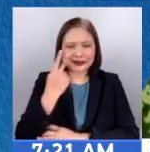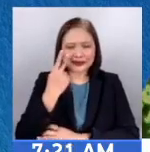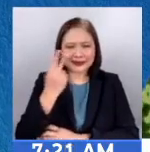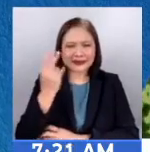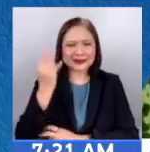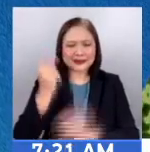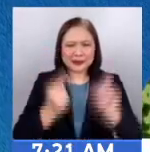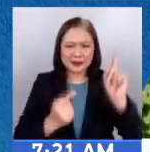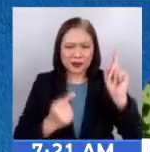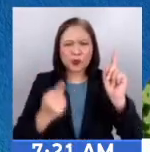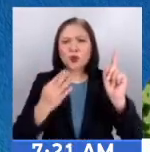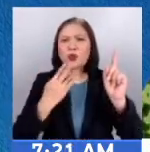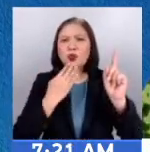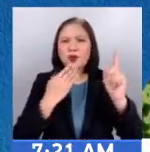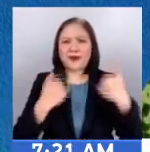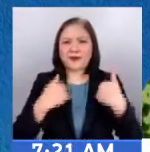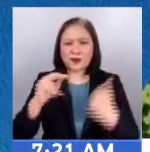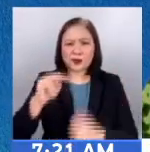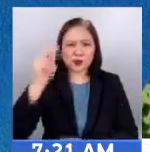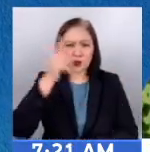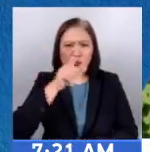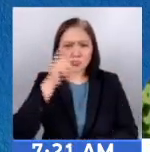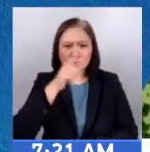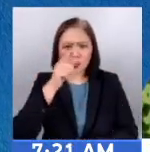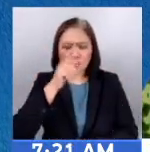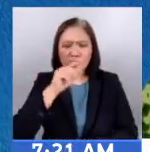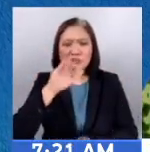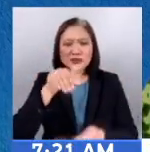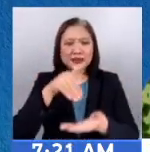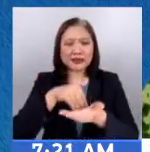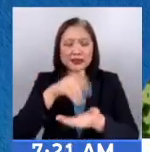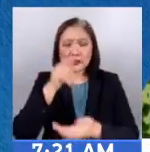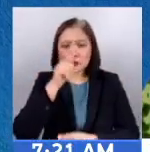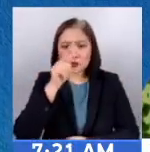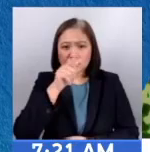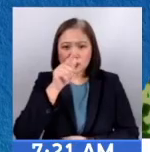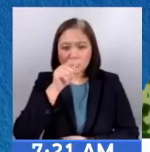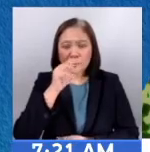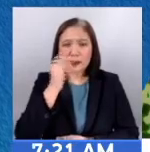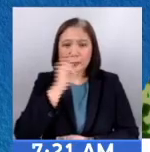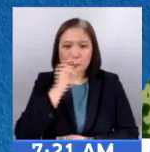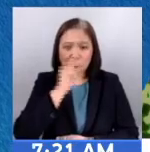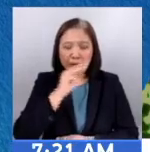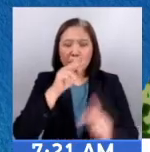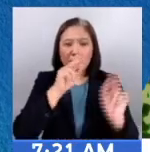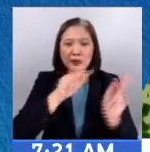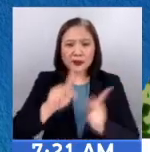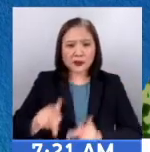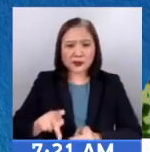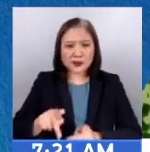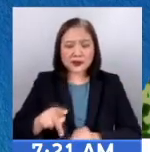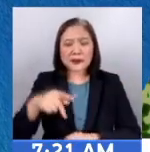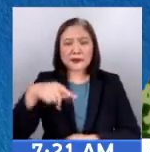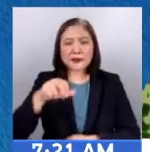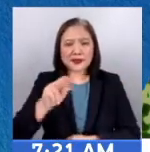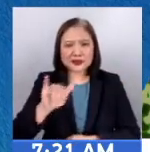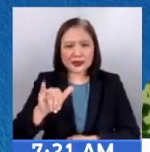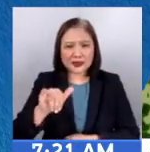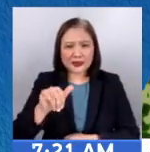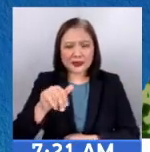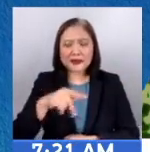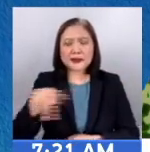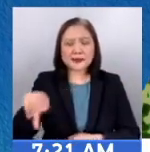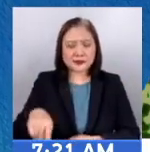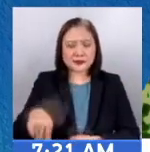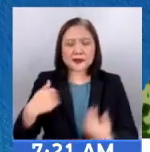na itong Northern Luzon, Central Luzon, Mindoro, Palawan, dito sa may Panay Province at dyan sa may Negros,